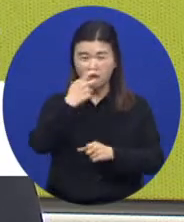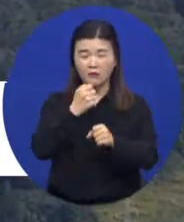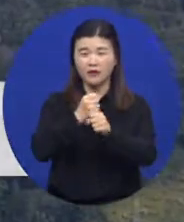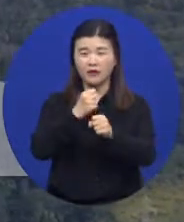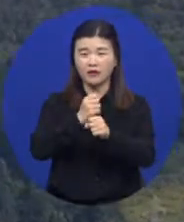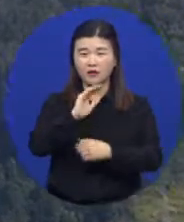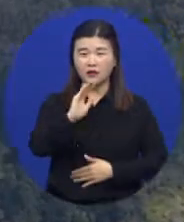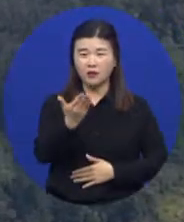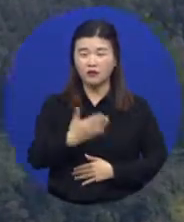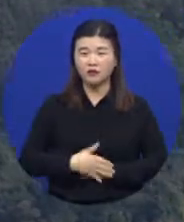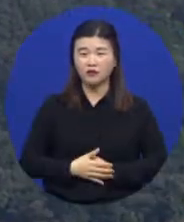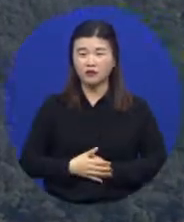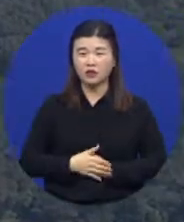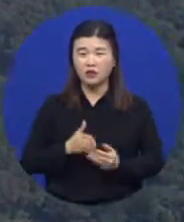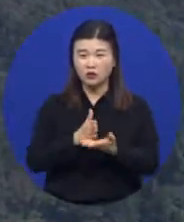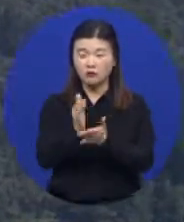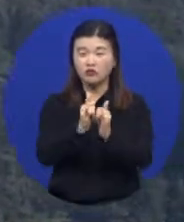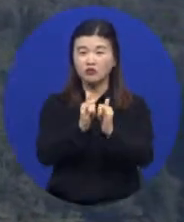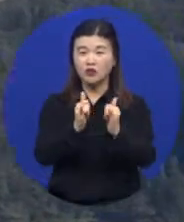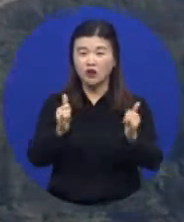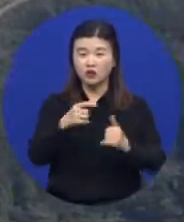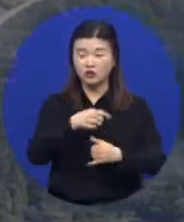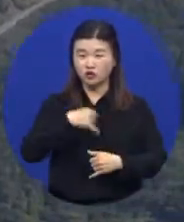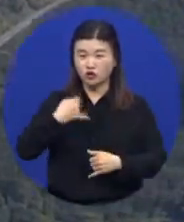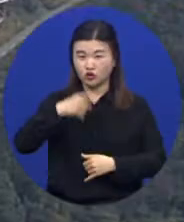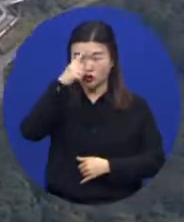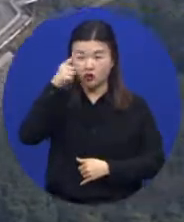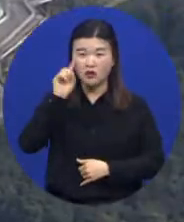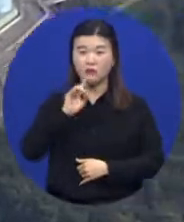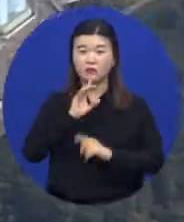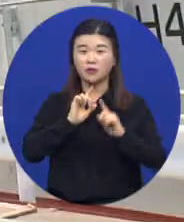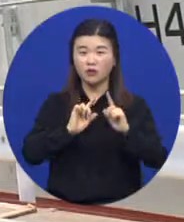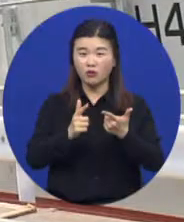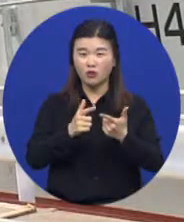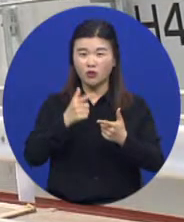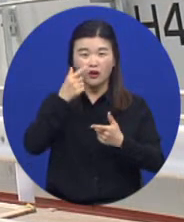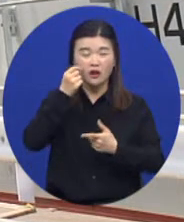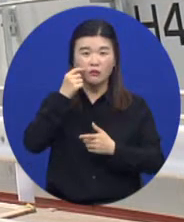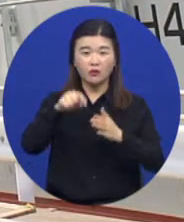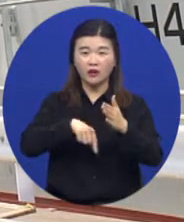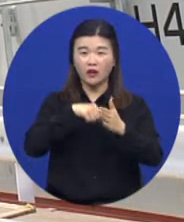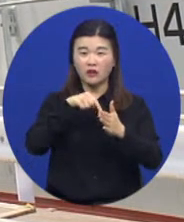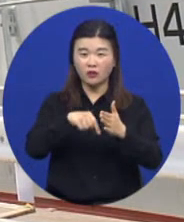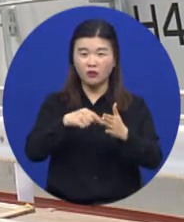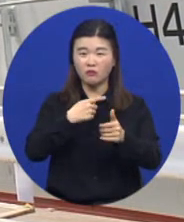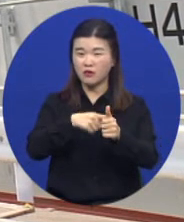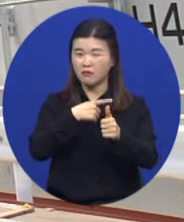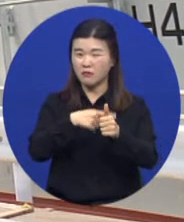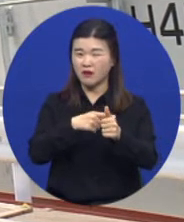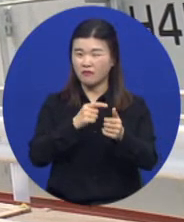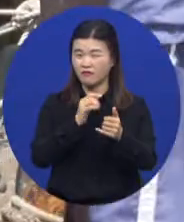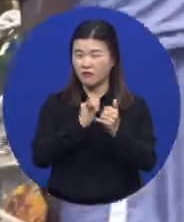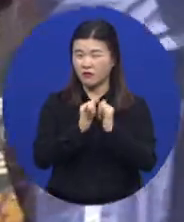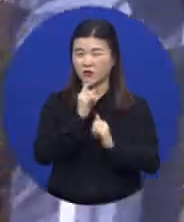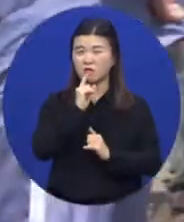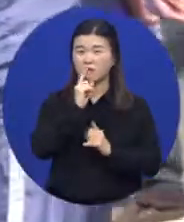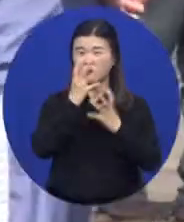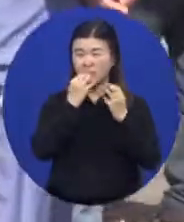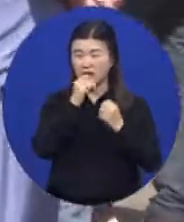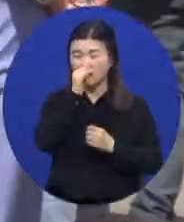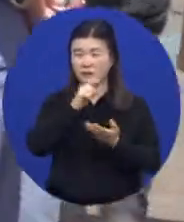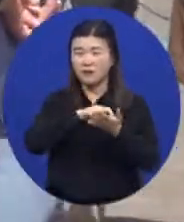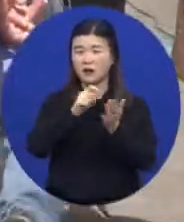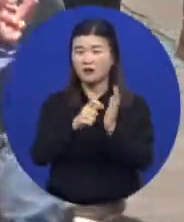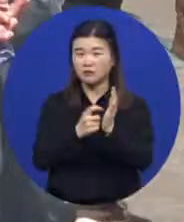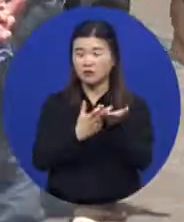해서 전문가들은 중국과 러시아는 물론 일본 내에서도 비판적인 여론이 높은 만큼